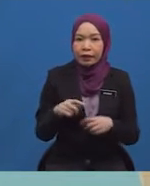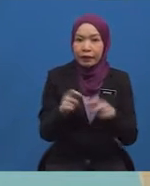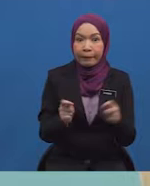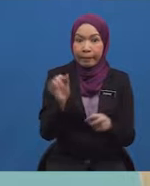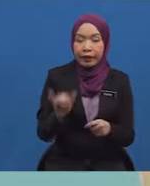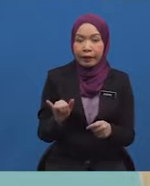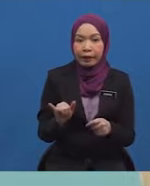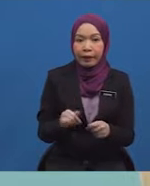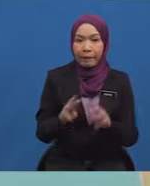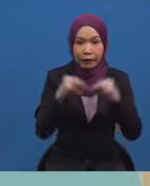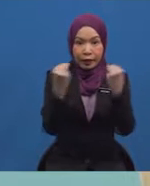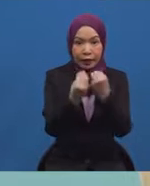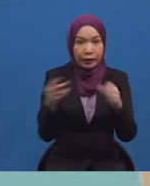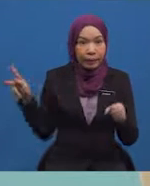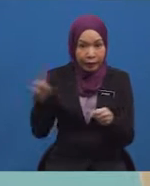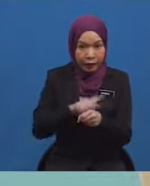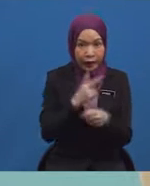yang dapat dilihat ialah